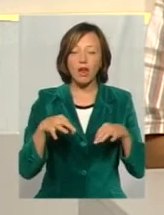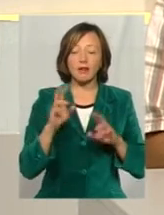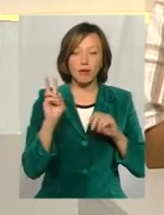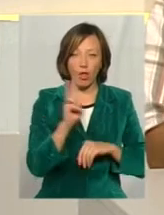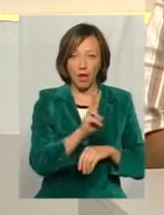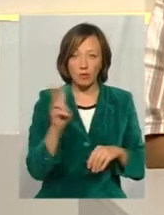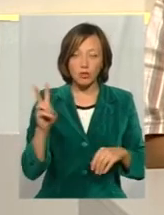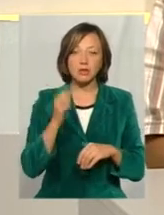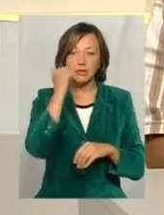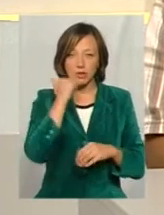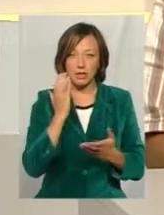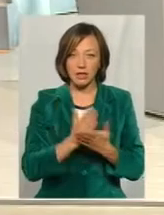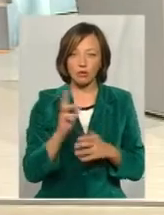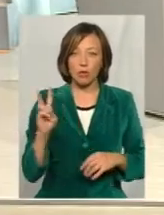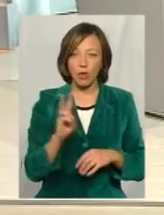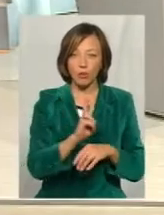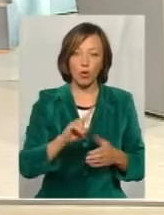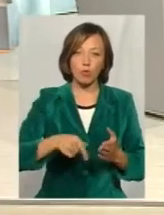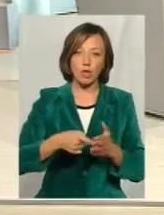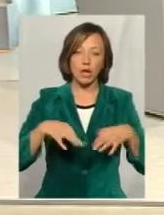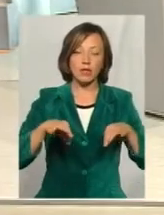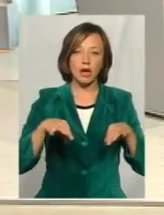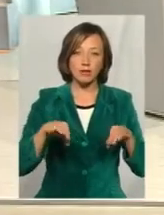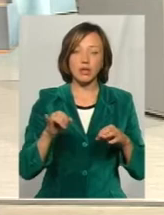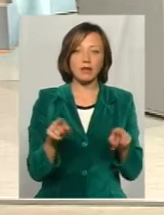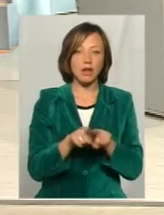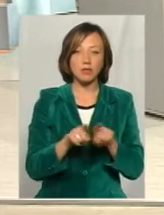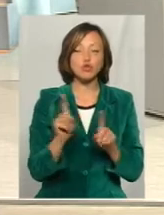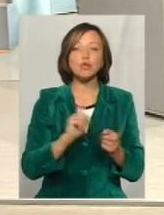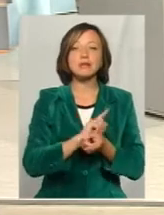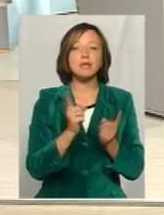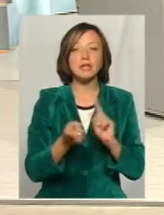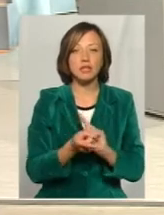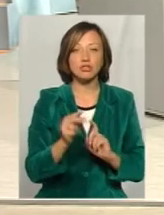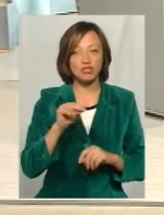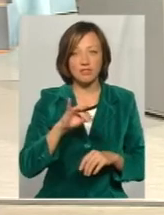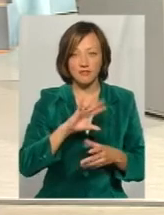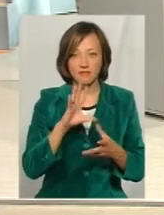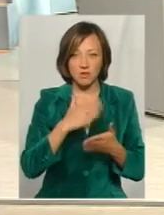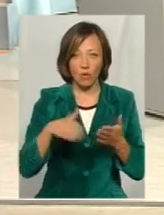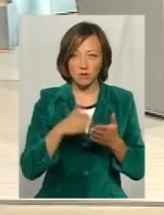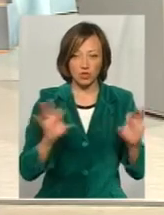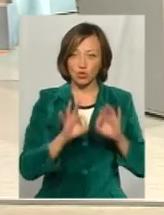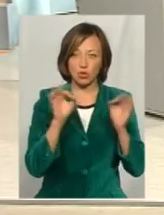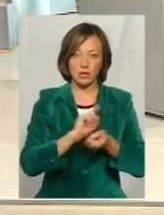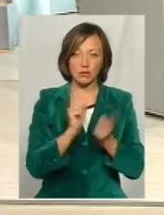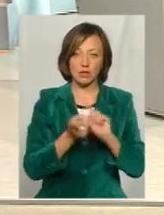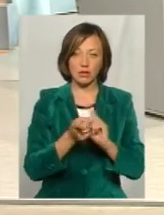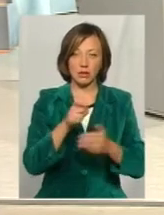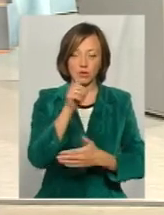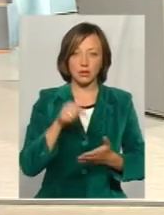багато таких застарілих тролейбусів, тобто комунальний транспорт. Він так само. Що змінилося, чи взагалі нічого не помінилося, не змінилося, окрім